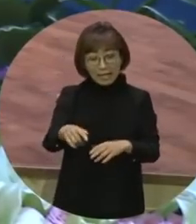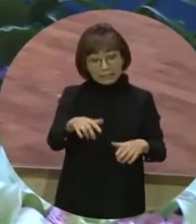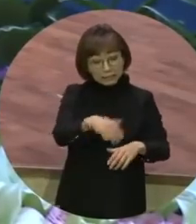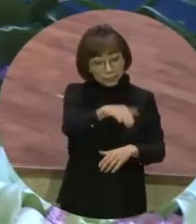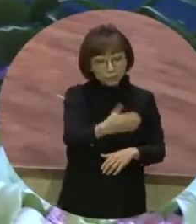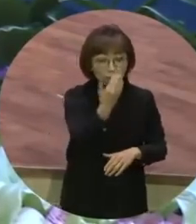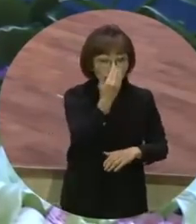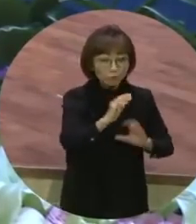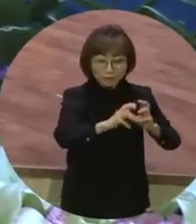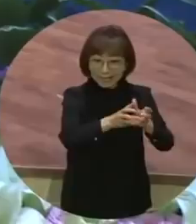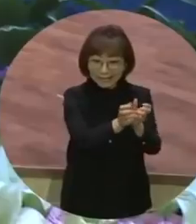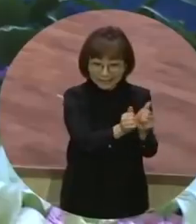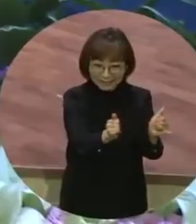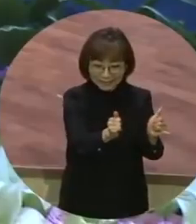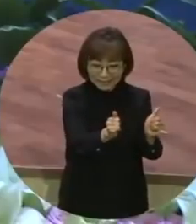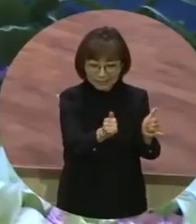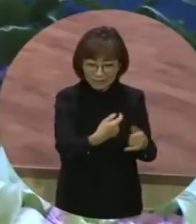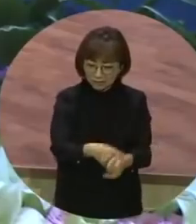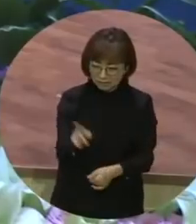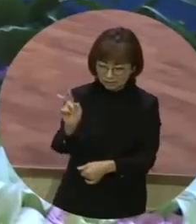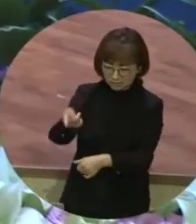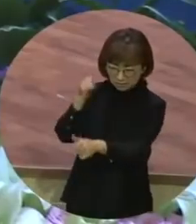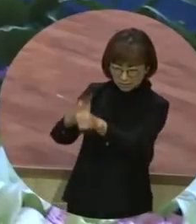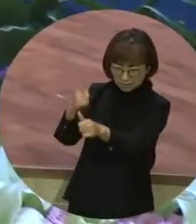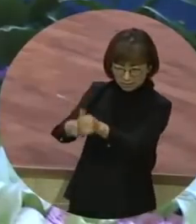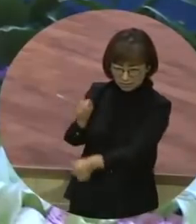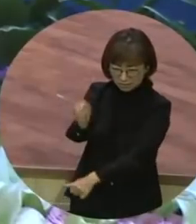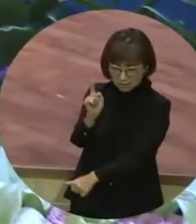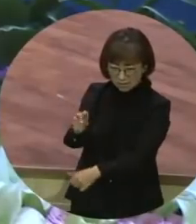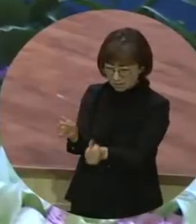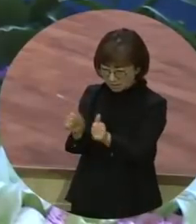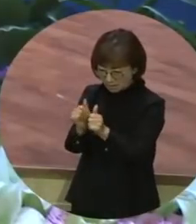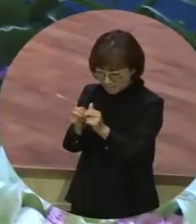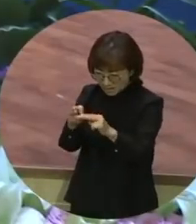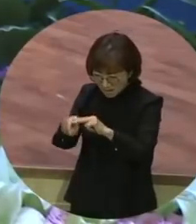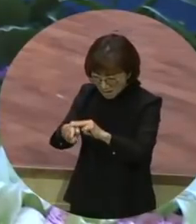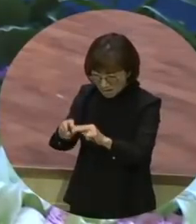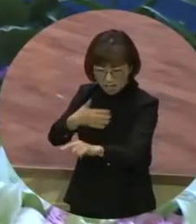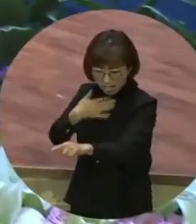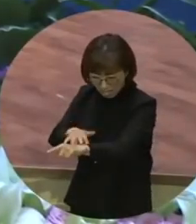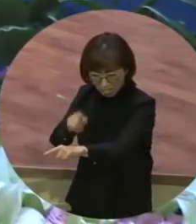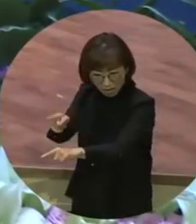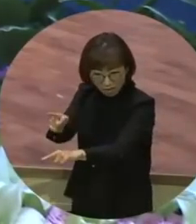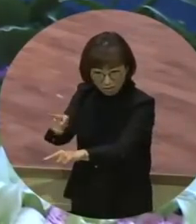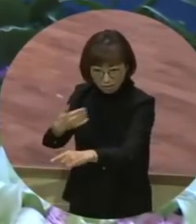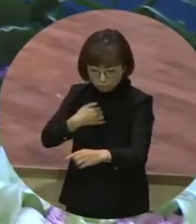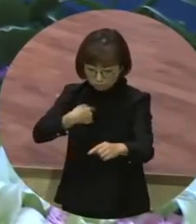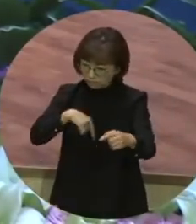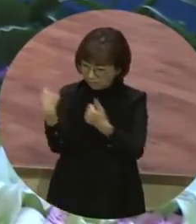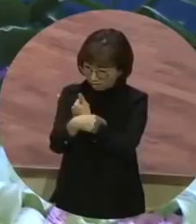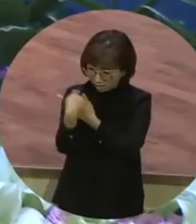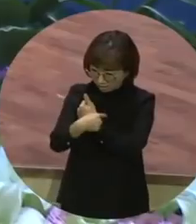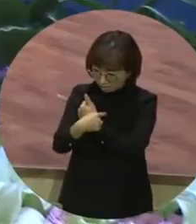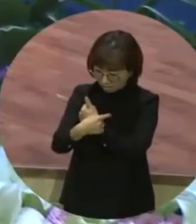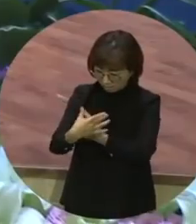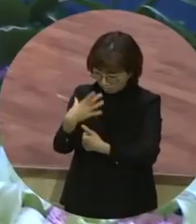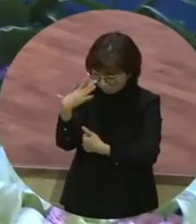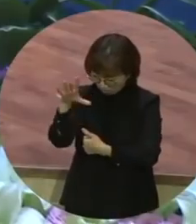이 디모데를 정죄한 것입니다. 할례도 안 받은 것이 어떻게 네가 지도자가 될 수 있냐?